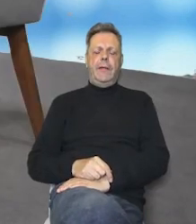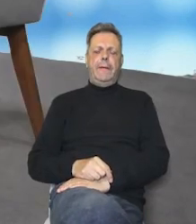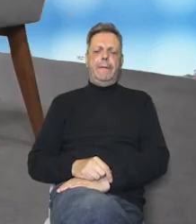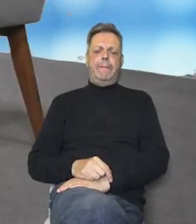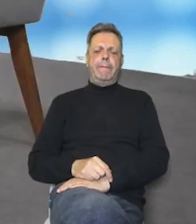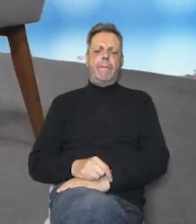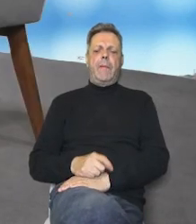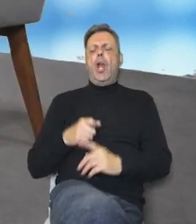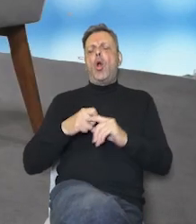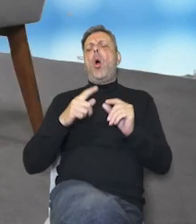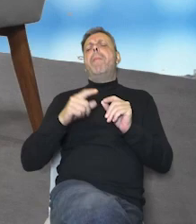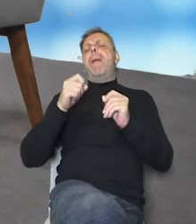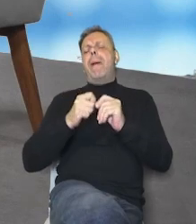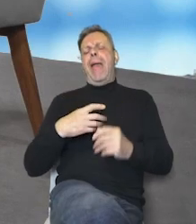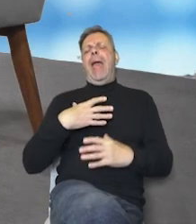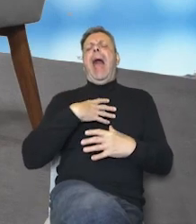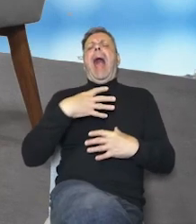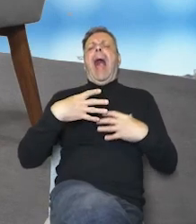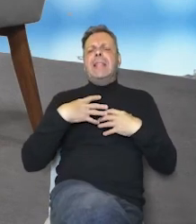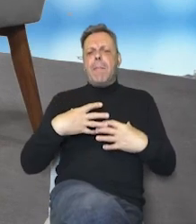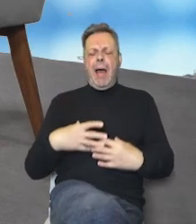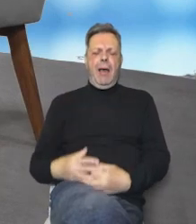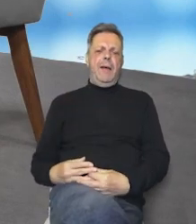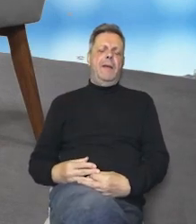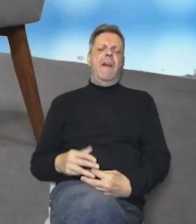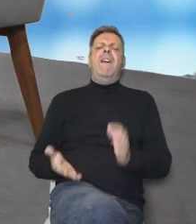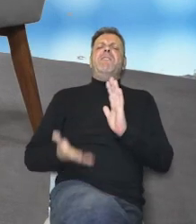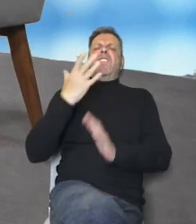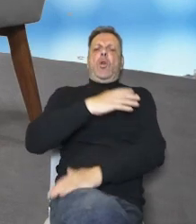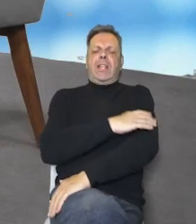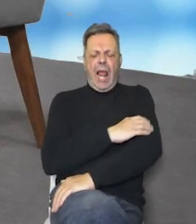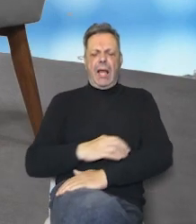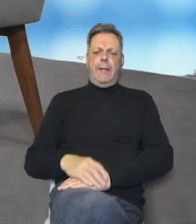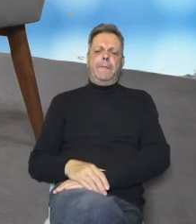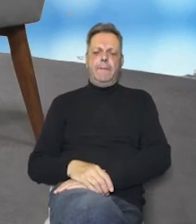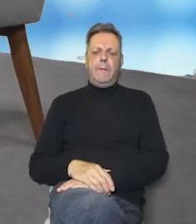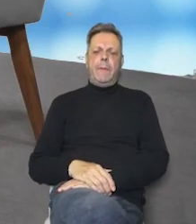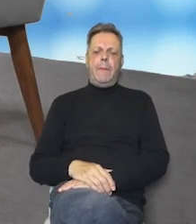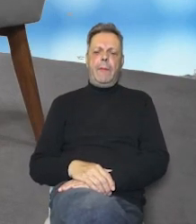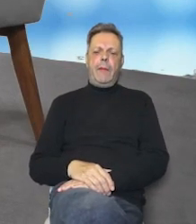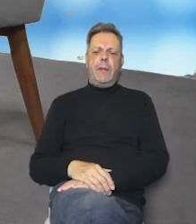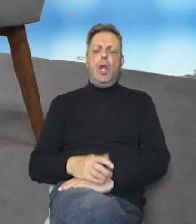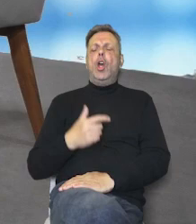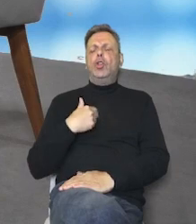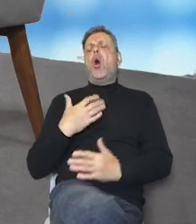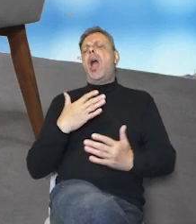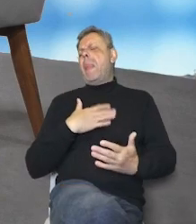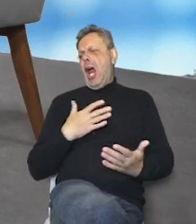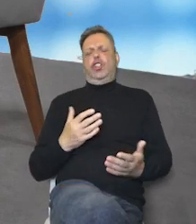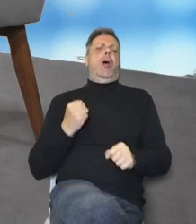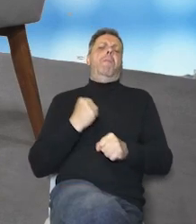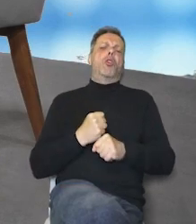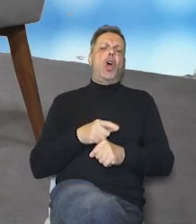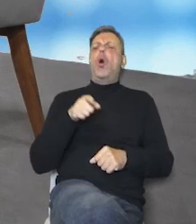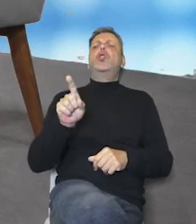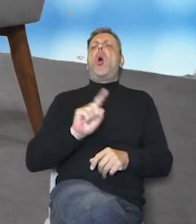je, KOPB-a, astme, hipertenzije, to je naš standardni posao, to nije